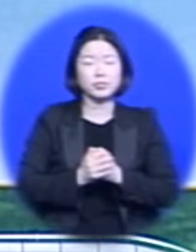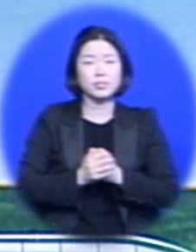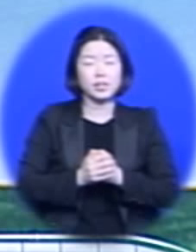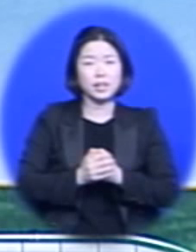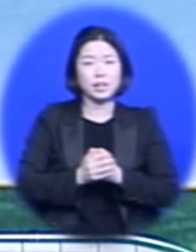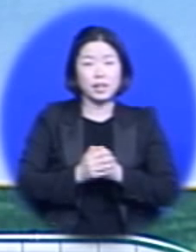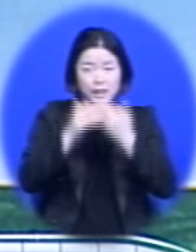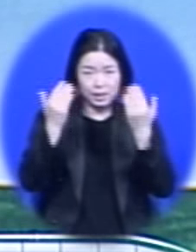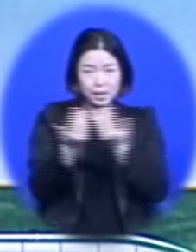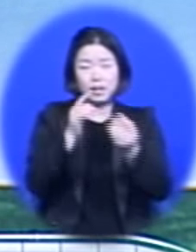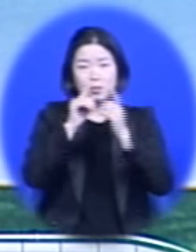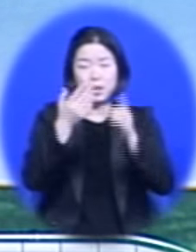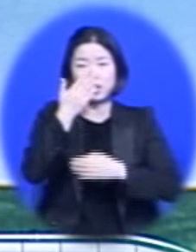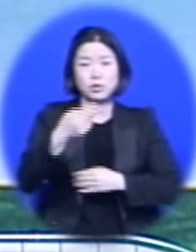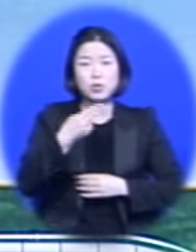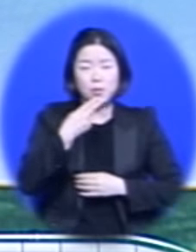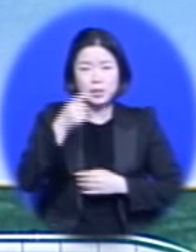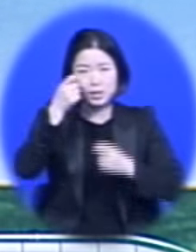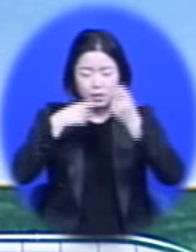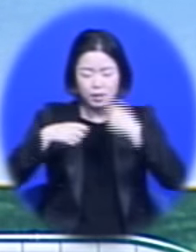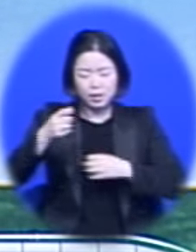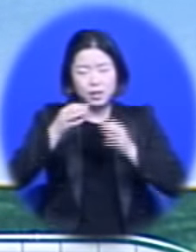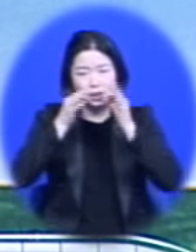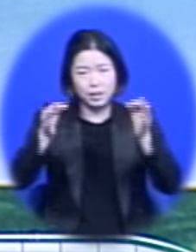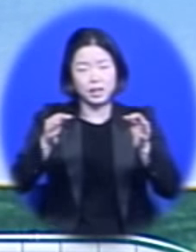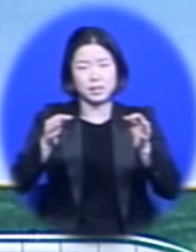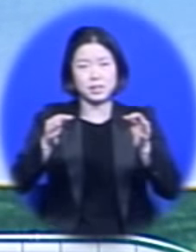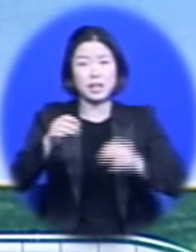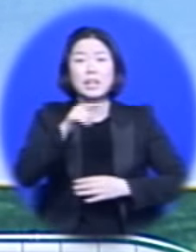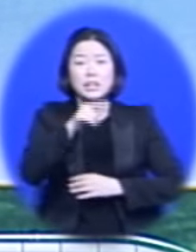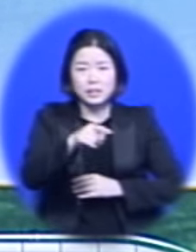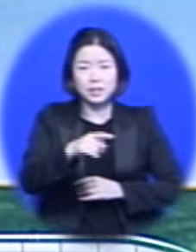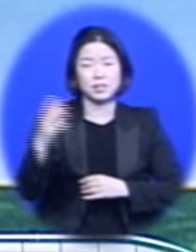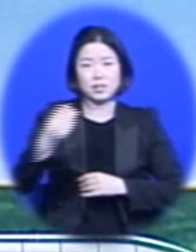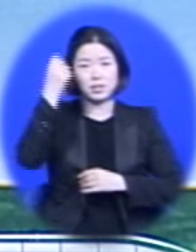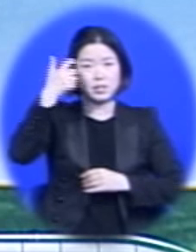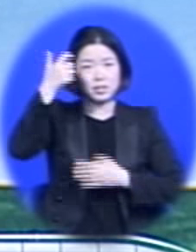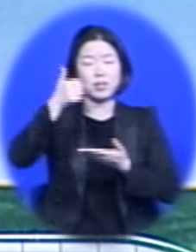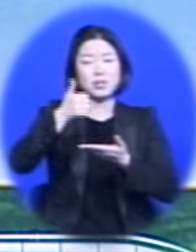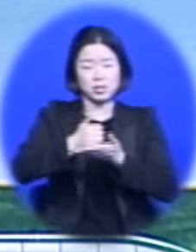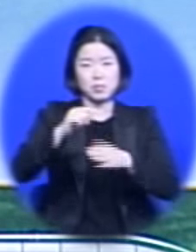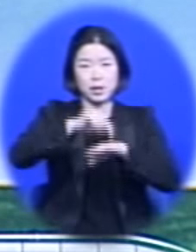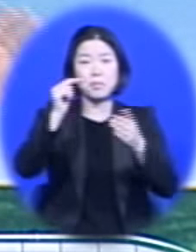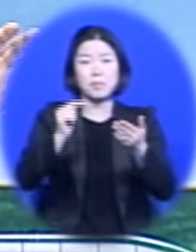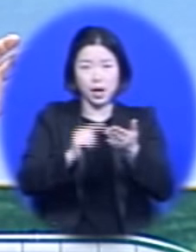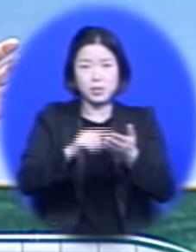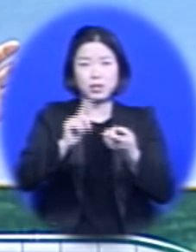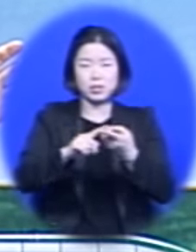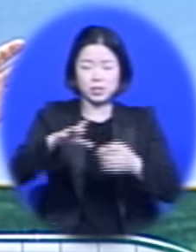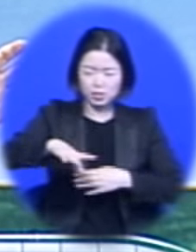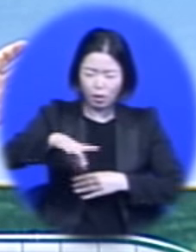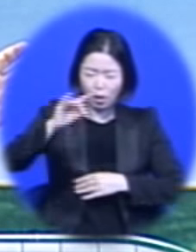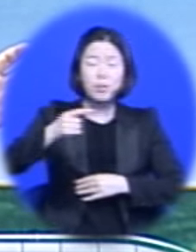이루 다 말할 수 없는 탄식. 그게 성령의 마음이라는 것을 저는 그날 처음